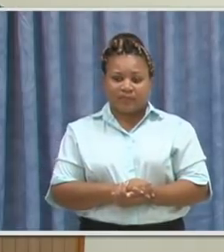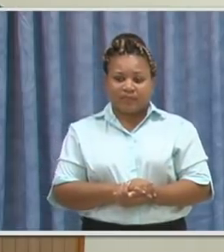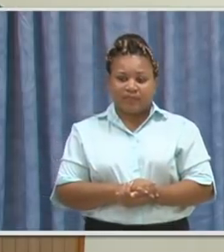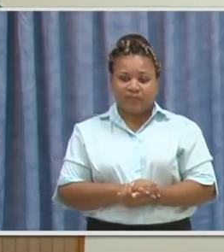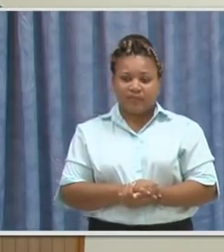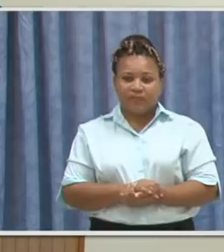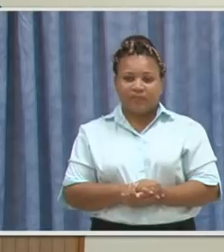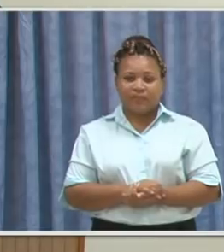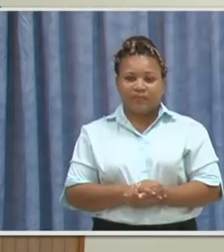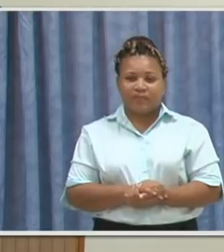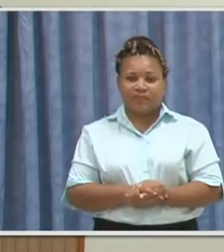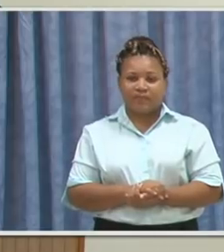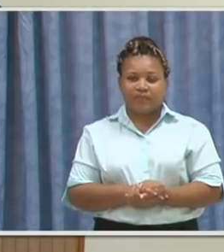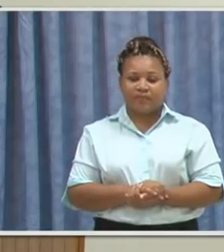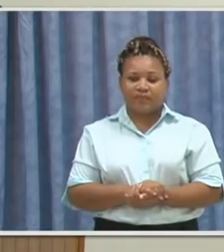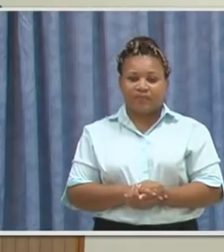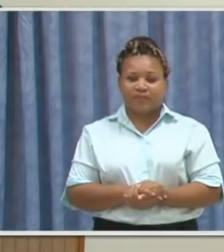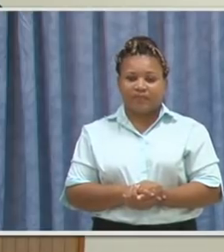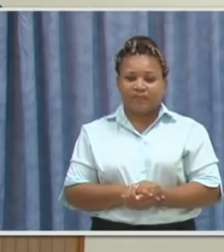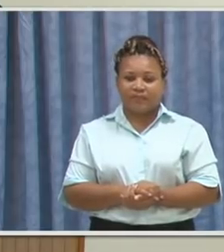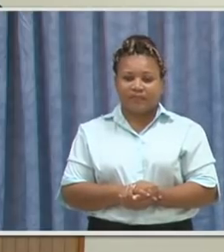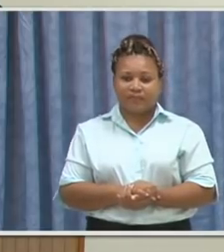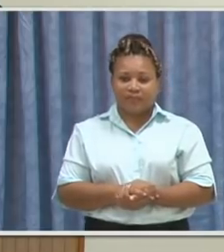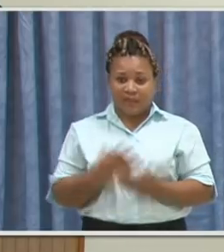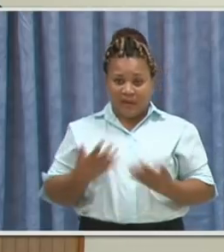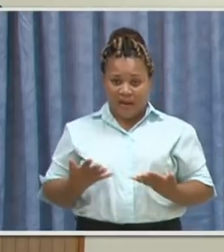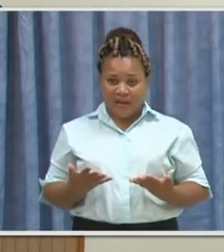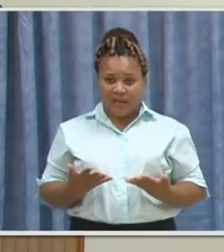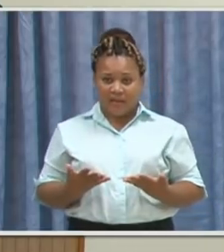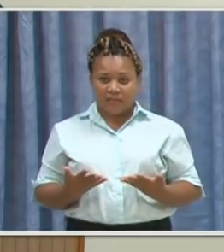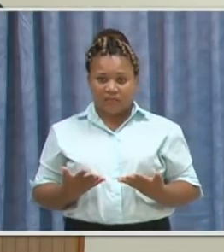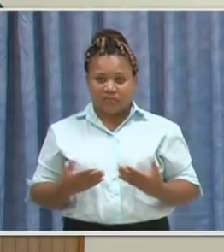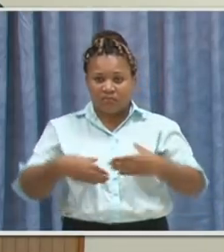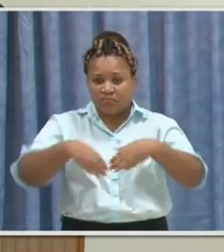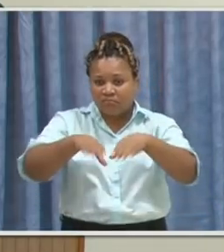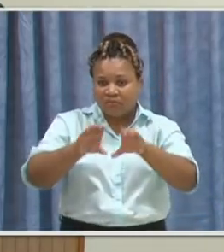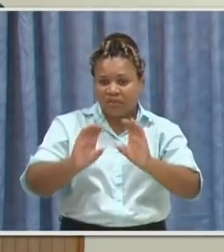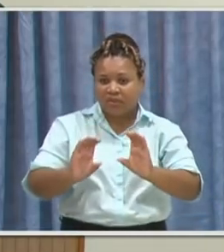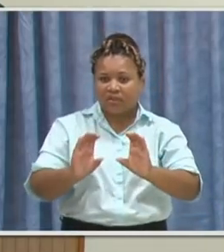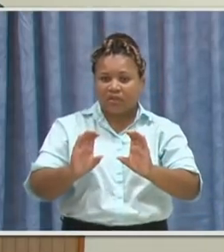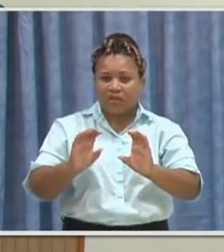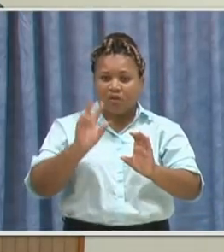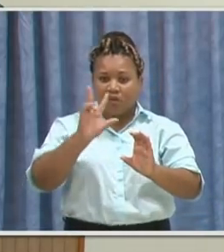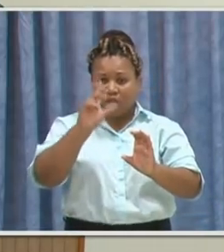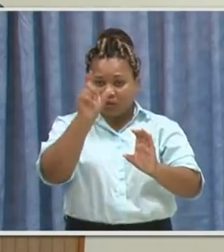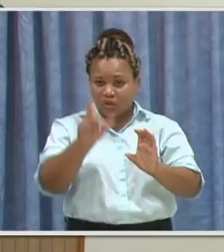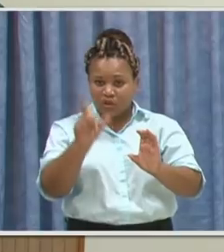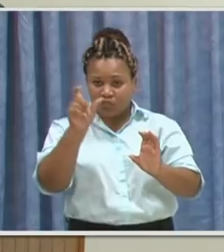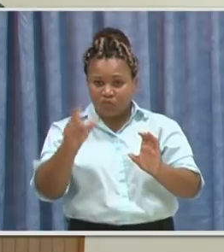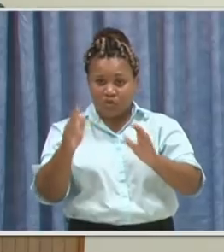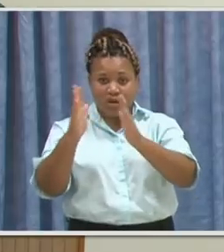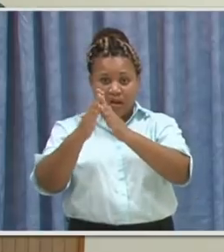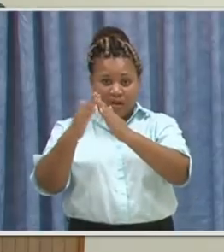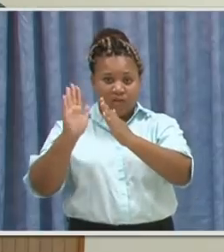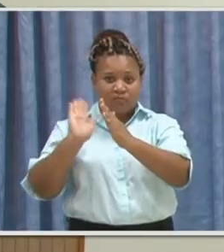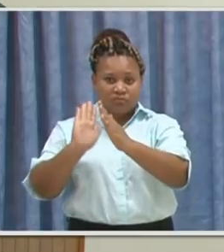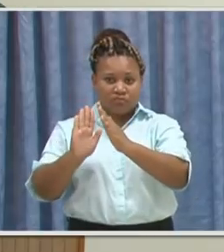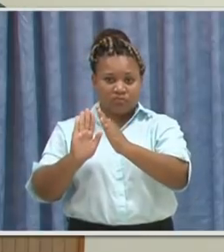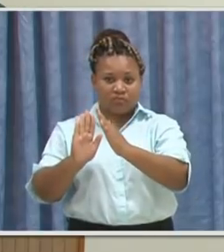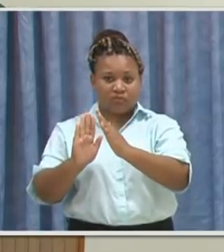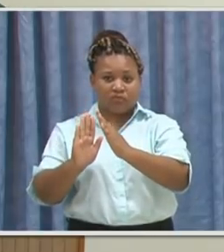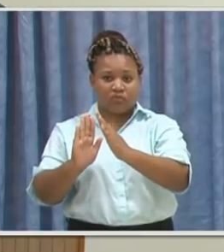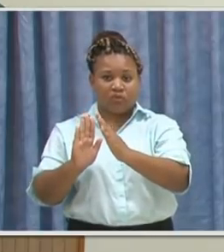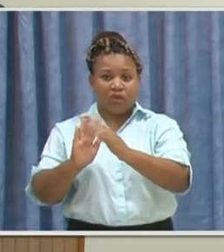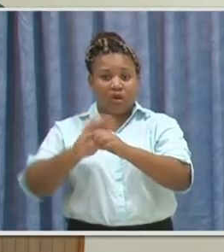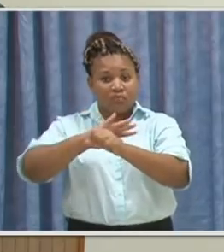Là, pour le moment, nous n'avons pas d'histoire patients qui sont actifs et qui dans le centre. Si nous, pour gagner encore les autres patients, nous